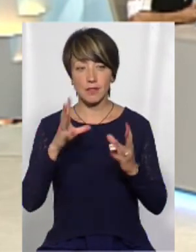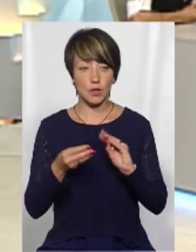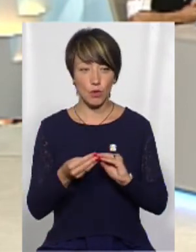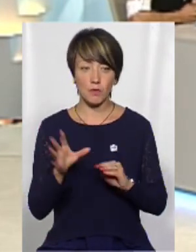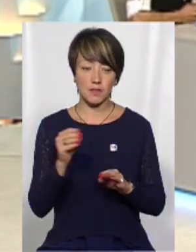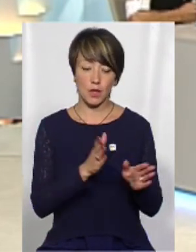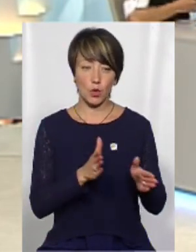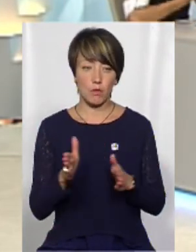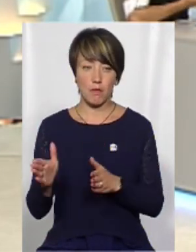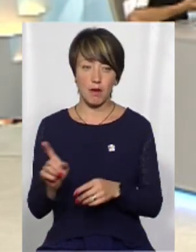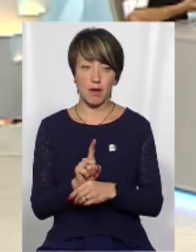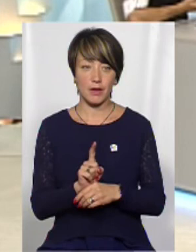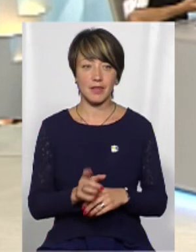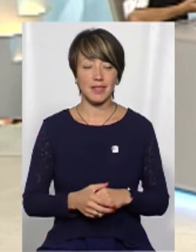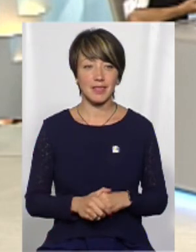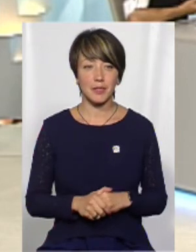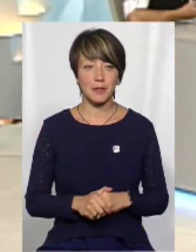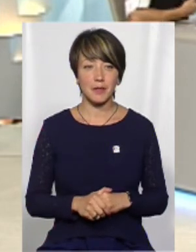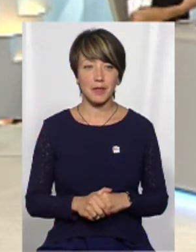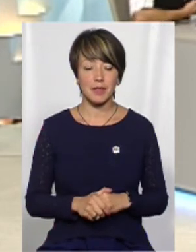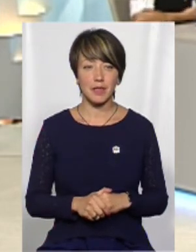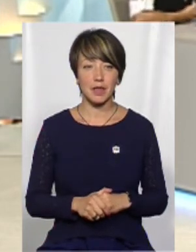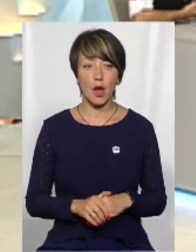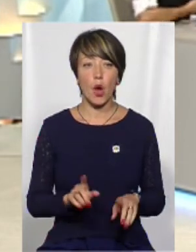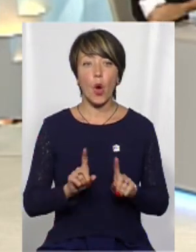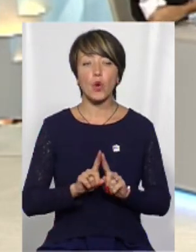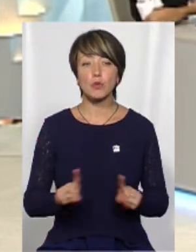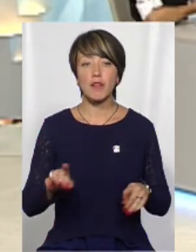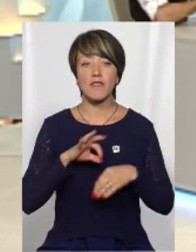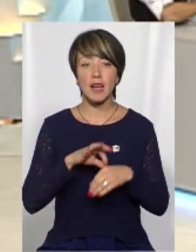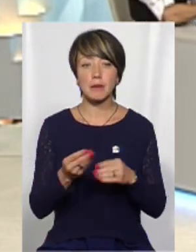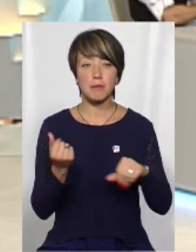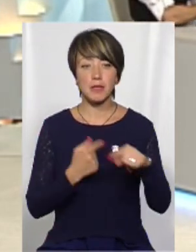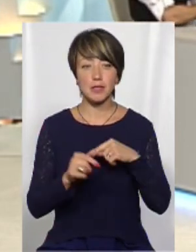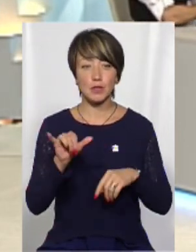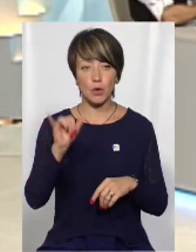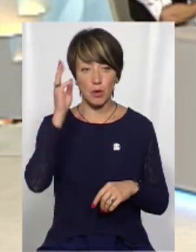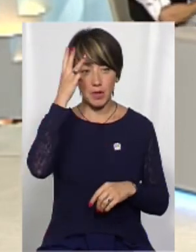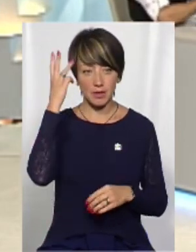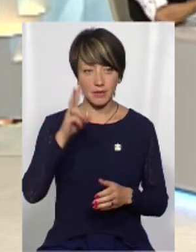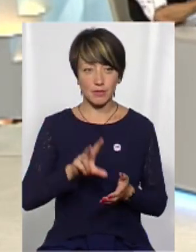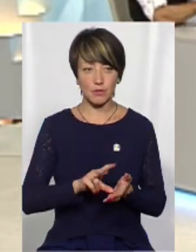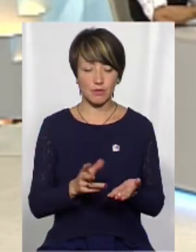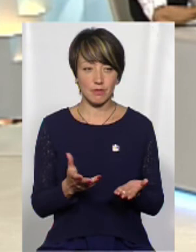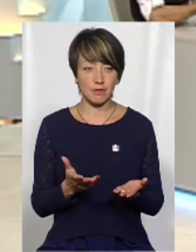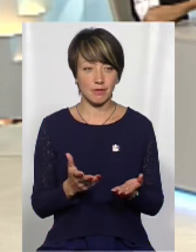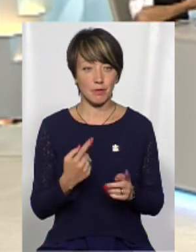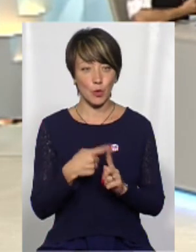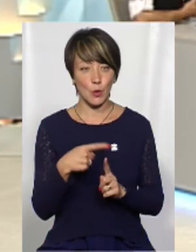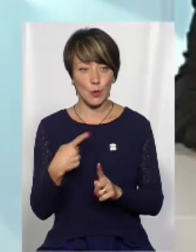нього йшло все нормально. А можете розповісти про якісь особливості ведення бізнесу у Хмельницькому? Можливо, навіть є якісь